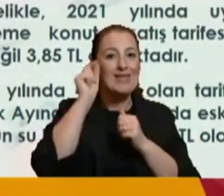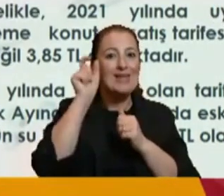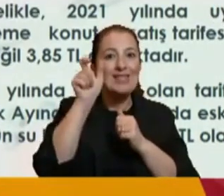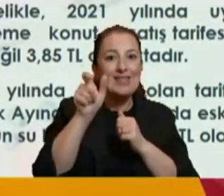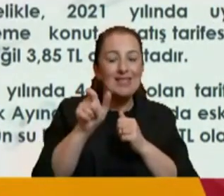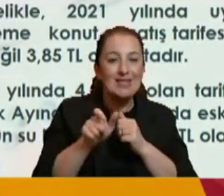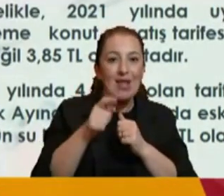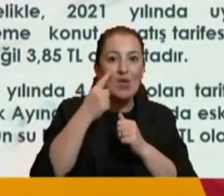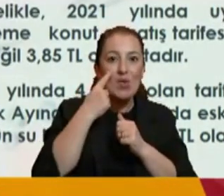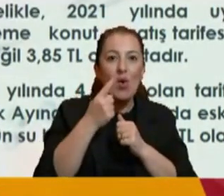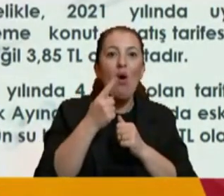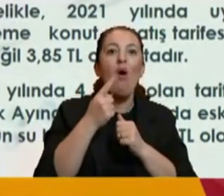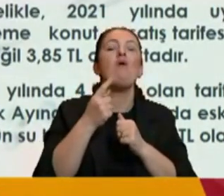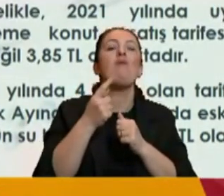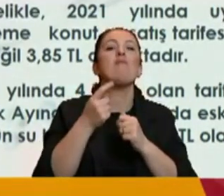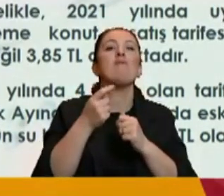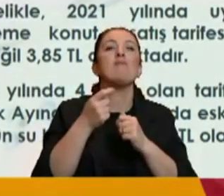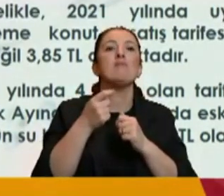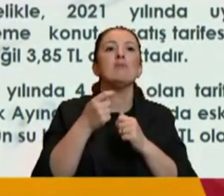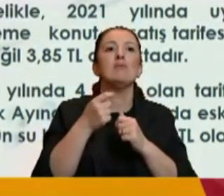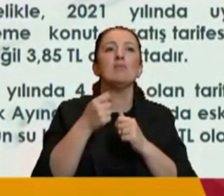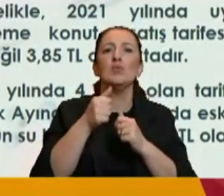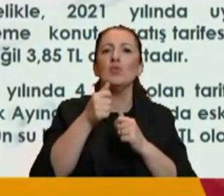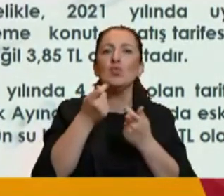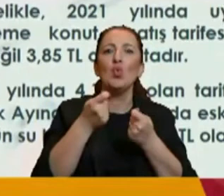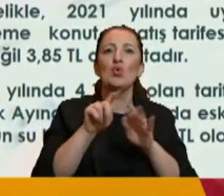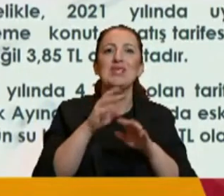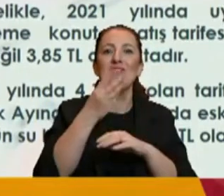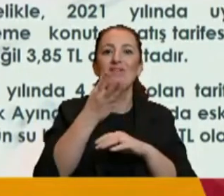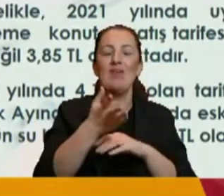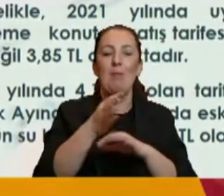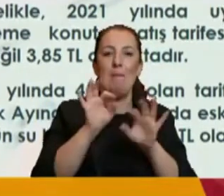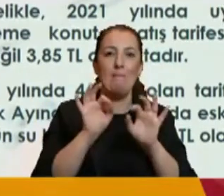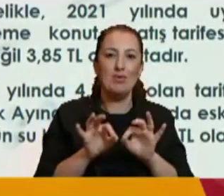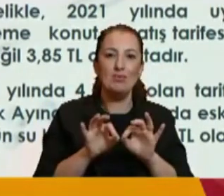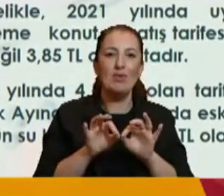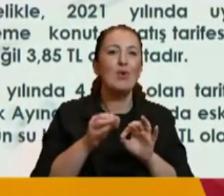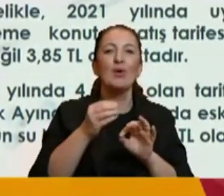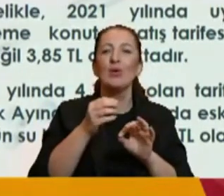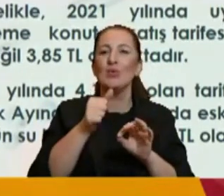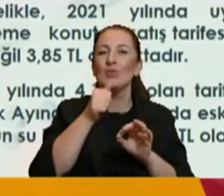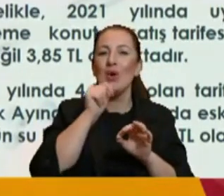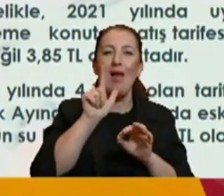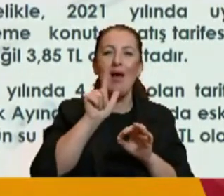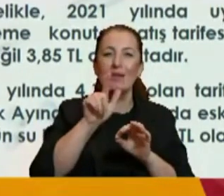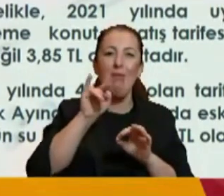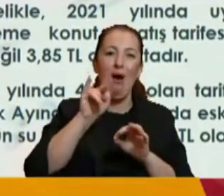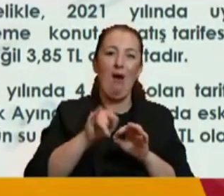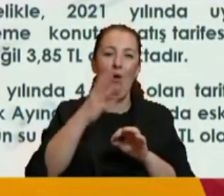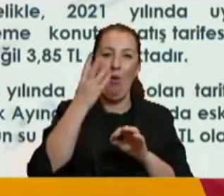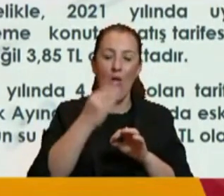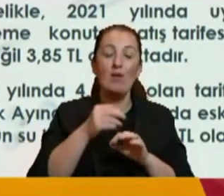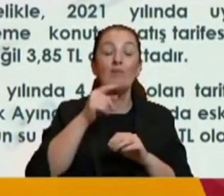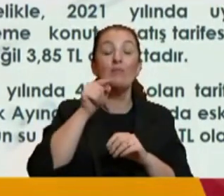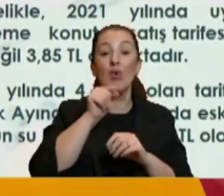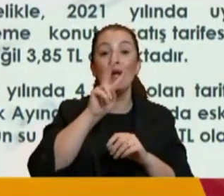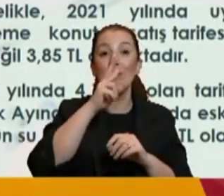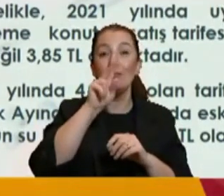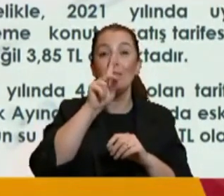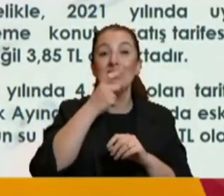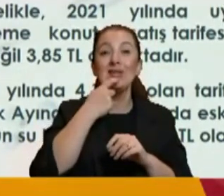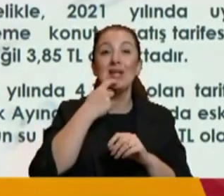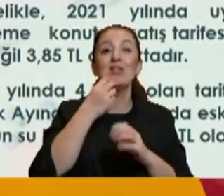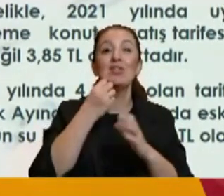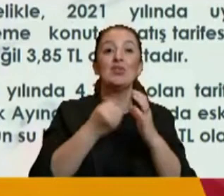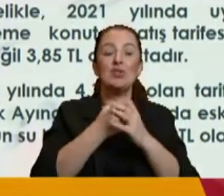kalın kullanım haklı olarak ücretsiz verilmeye başlanmıştır Böylelikle 2021 yılında uygulanan